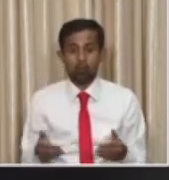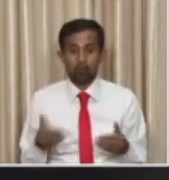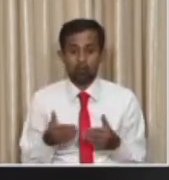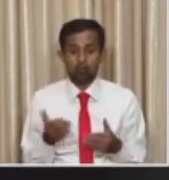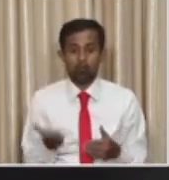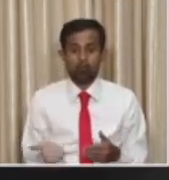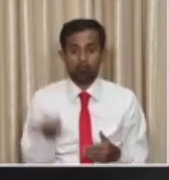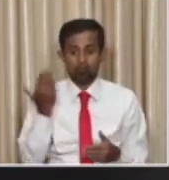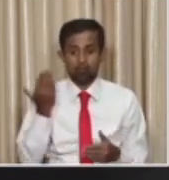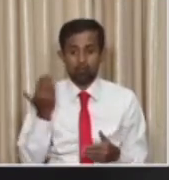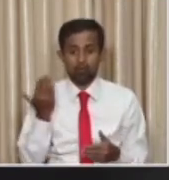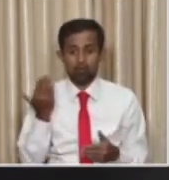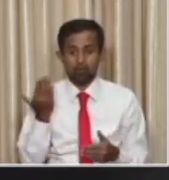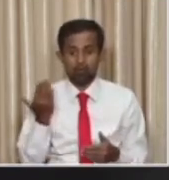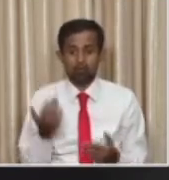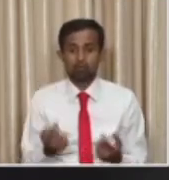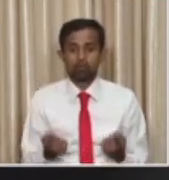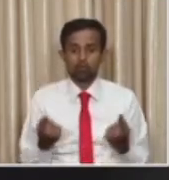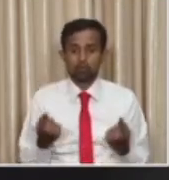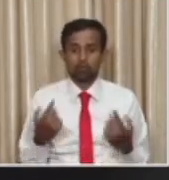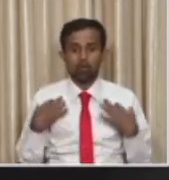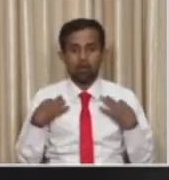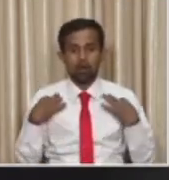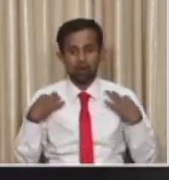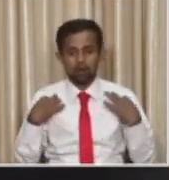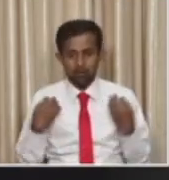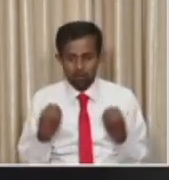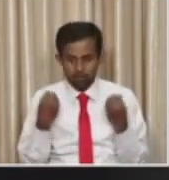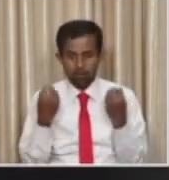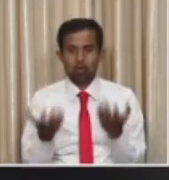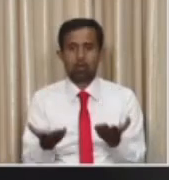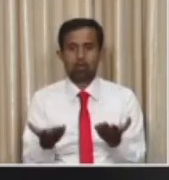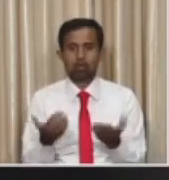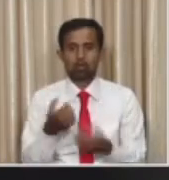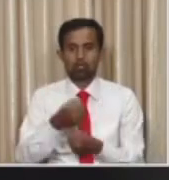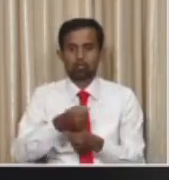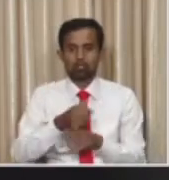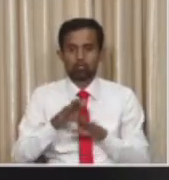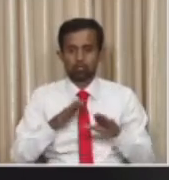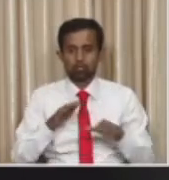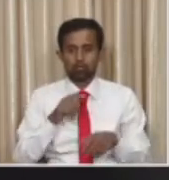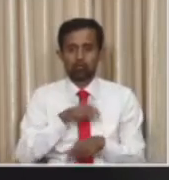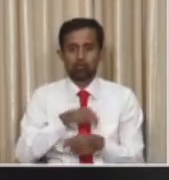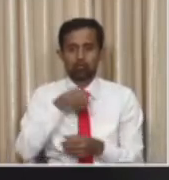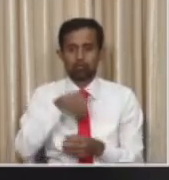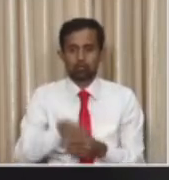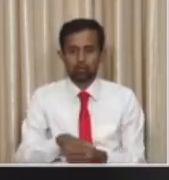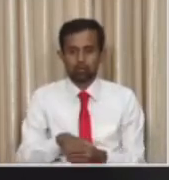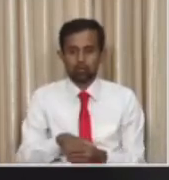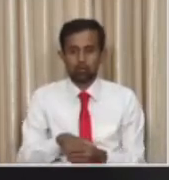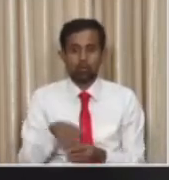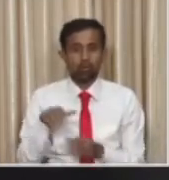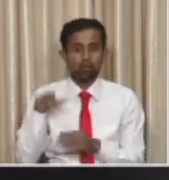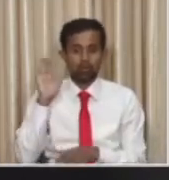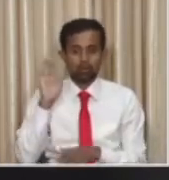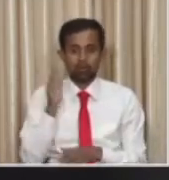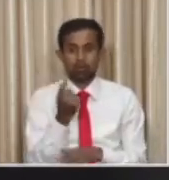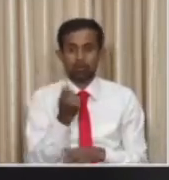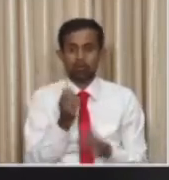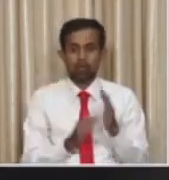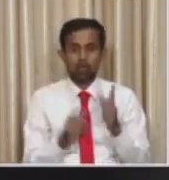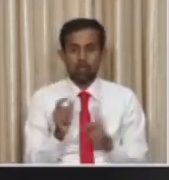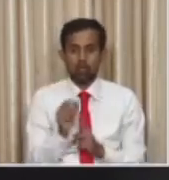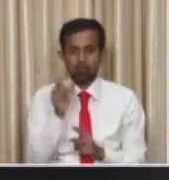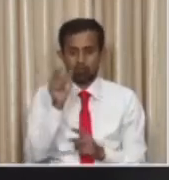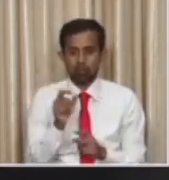මීට වැඩිය මේ පැත්තෙන් අවශ්‍ය පහසුකම් ඒ අයට දෙන්න ඕනේ. යහපාලන රජ කාලය තුළ විශේෂයෙන්ම අර හිටපු මුදල්